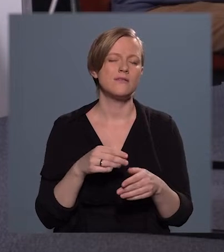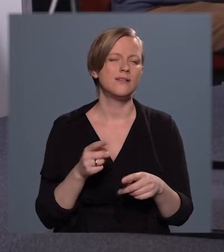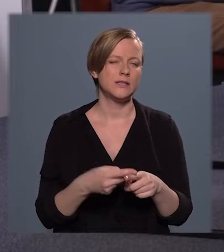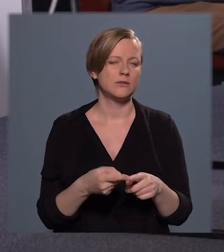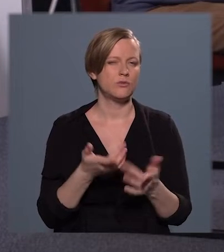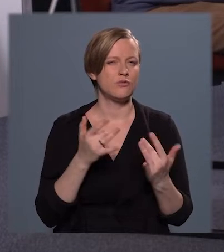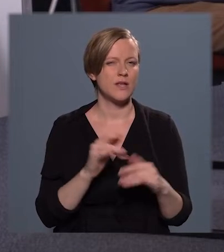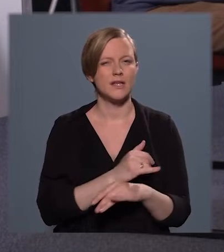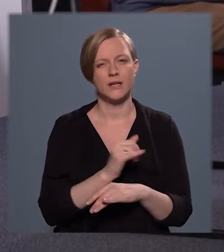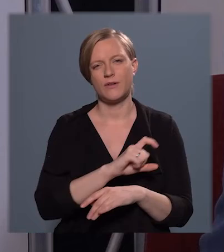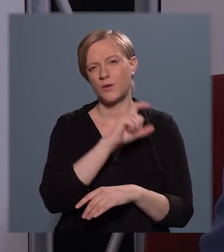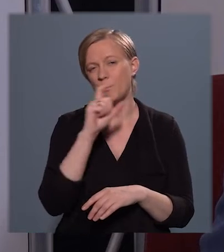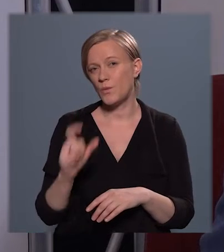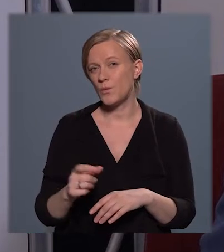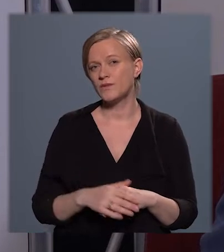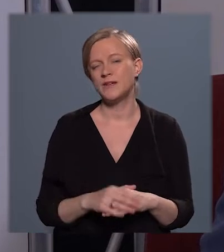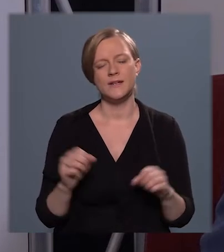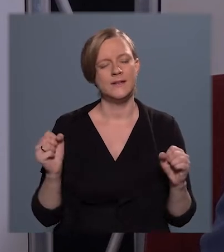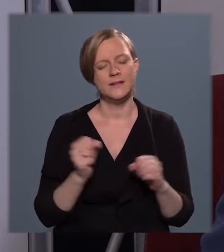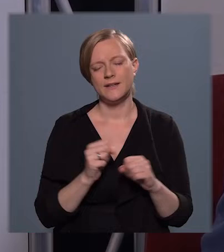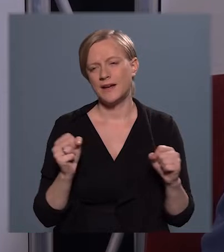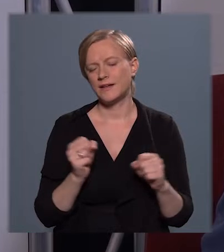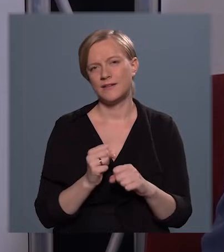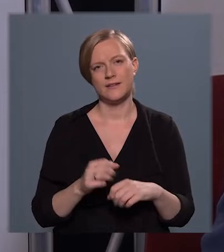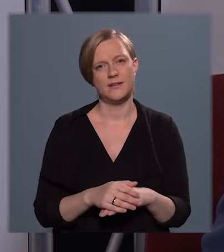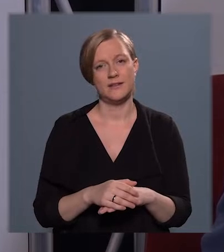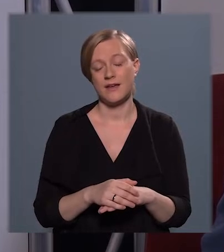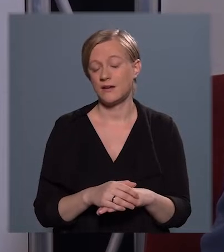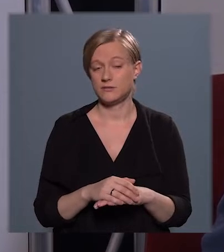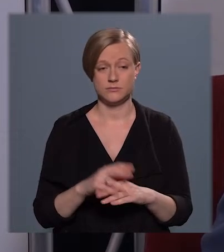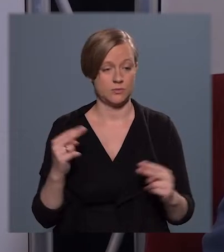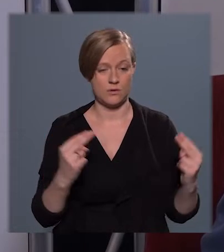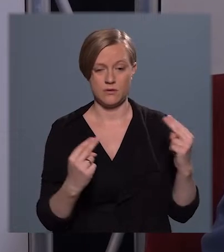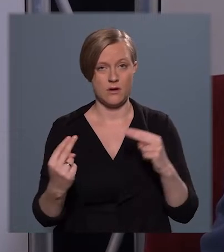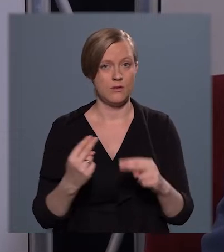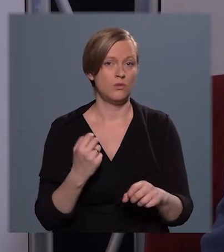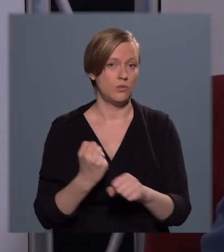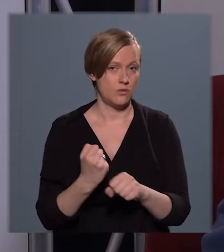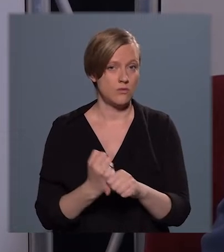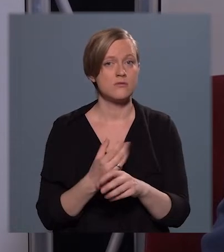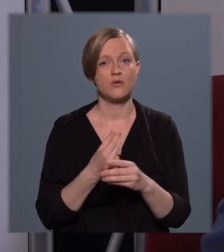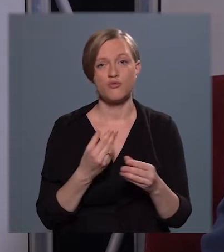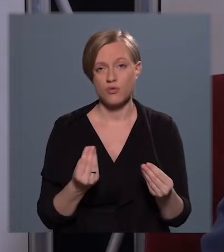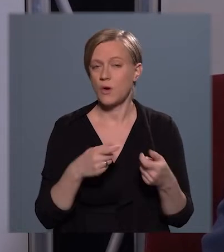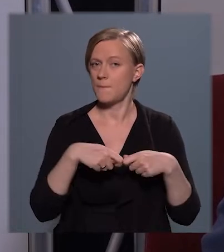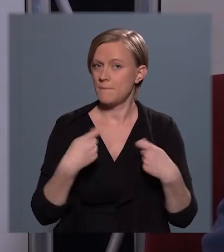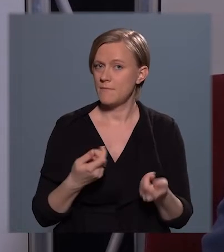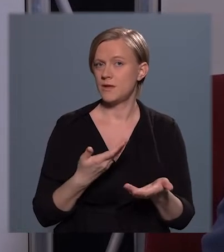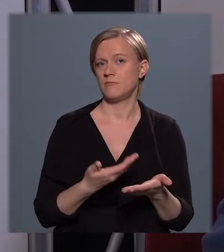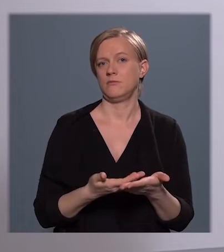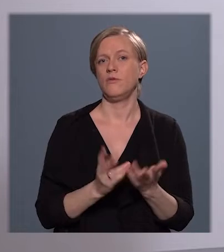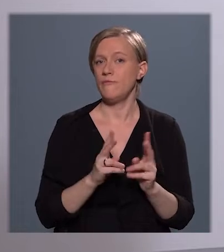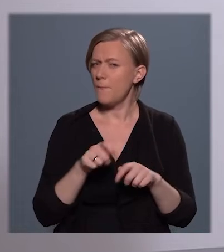helyzet évek óta, rengeteg oldalról dolgoznak sokan a megoldáson.